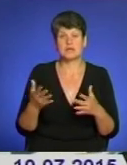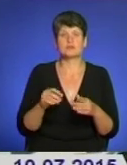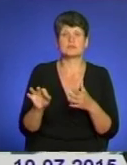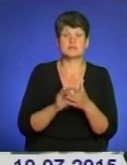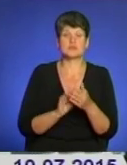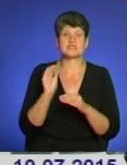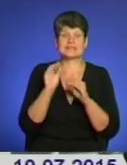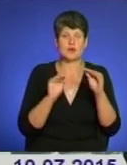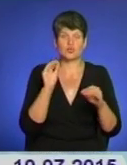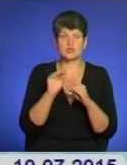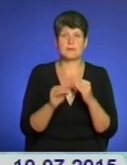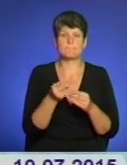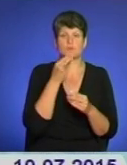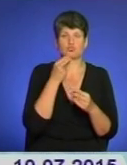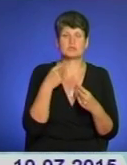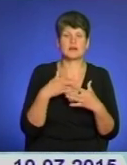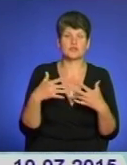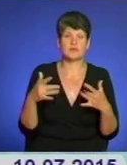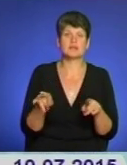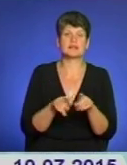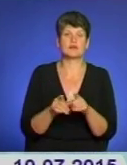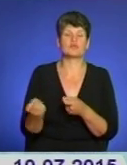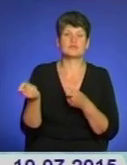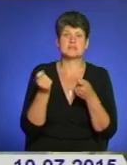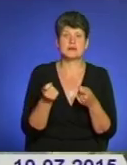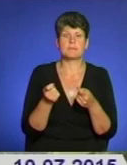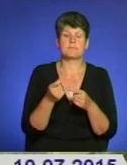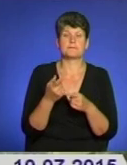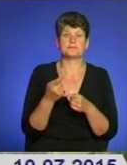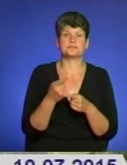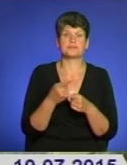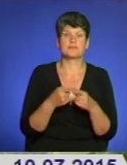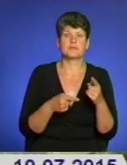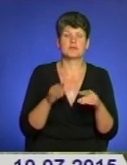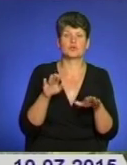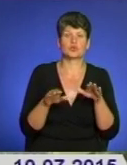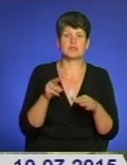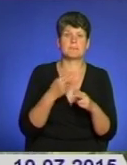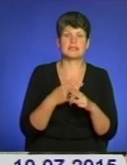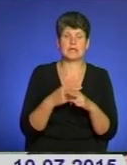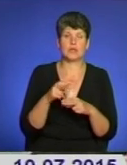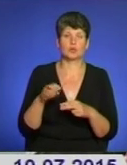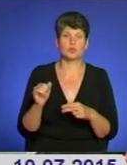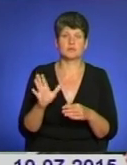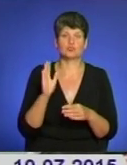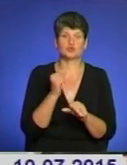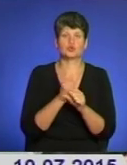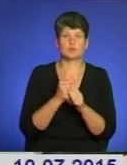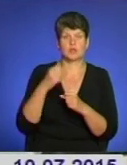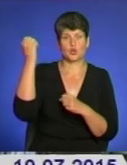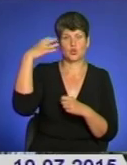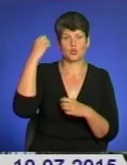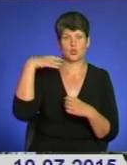загружаємо продукти харчування. Також ми веземо півтонни металолому, де з нього будуть використані зроблені душові